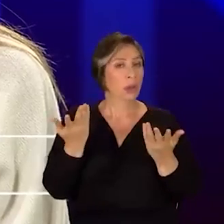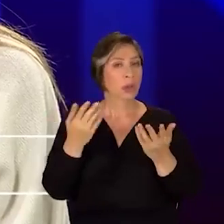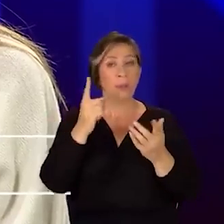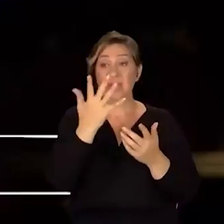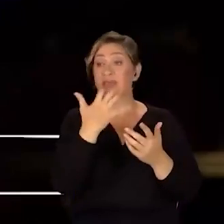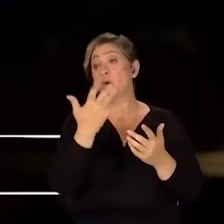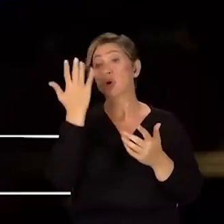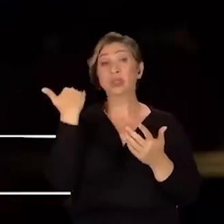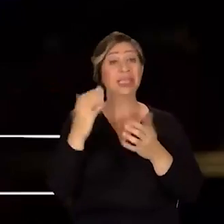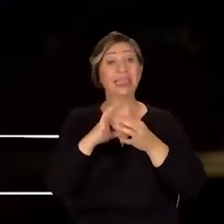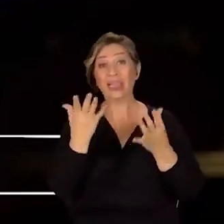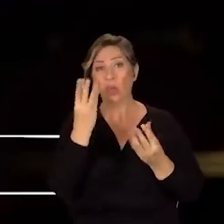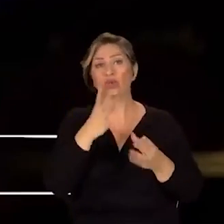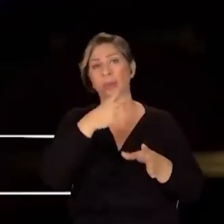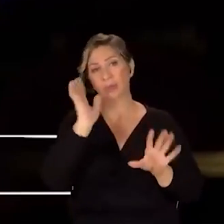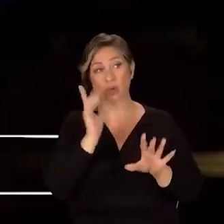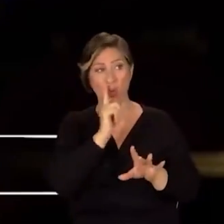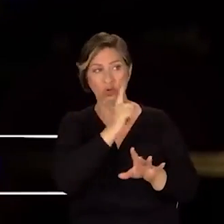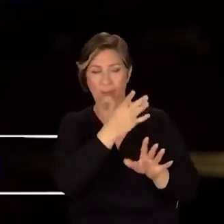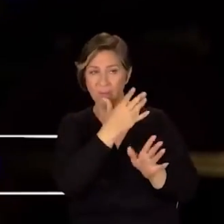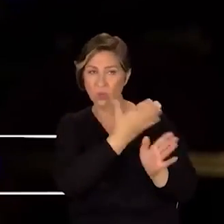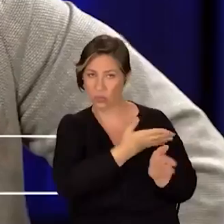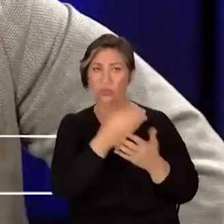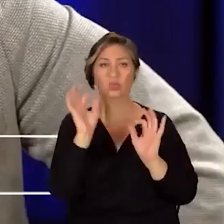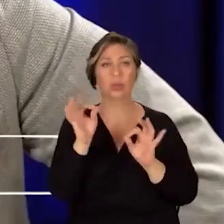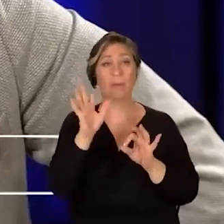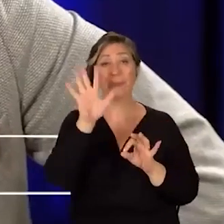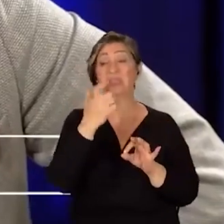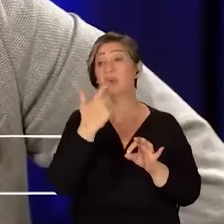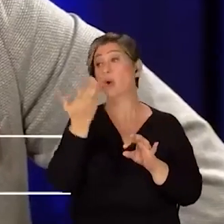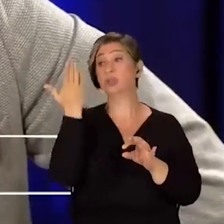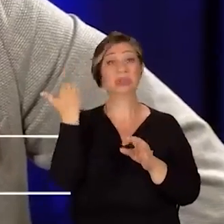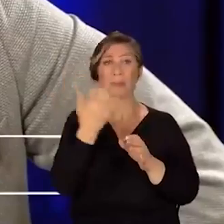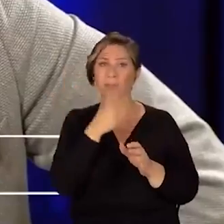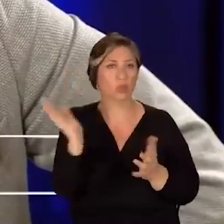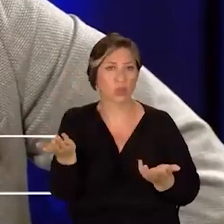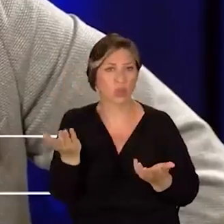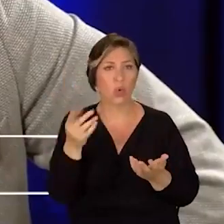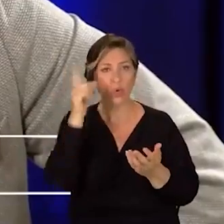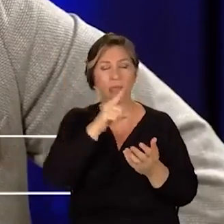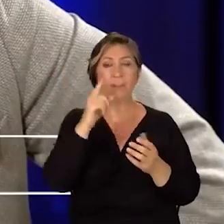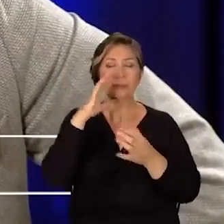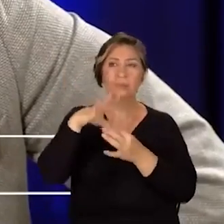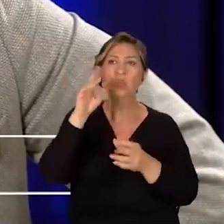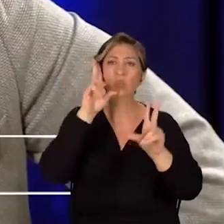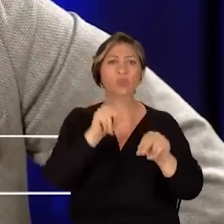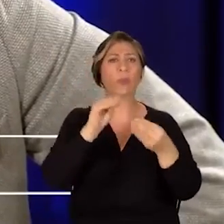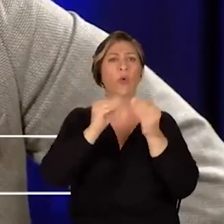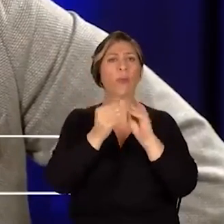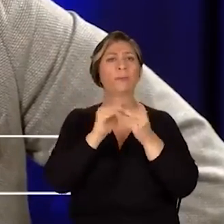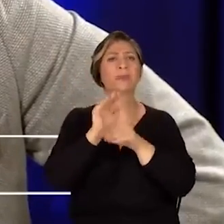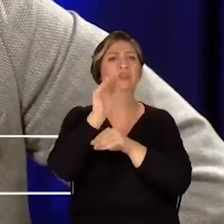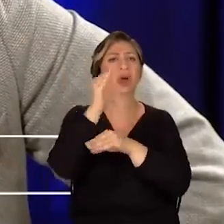5 sene öncesine kadar, hocam da takip ediyordur mutlaka. 5 yıl öncesine kadar bilmiyorduk yani. Hatta o yüzden millet sürekli uykusuyla problem